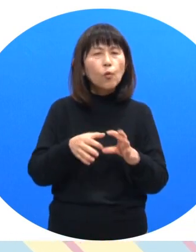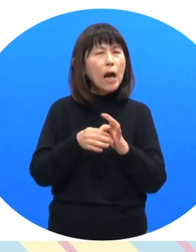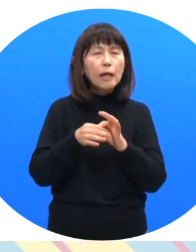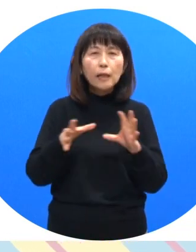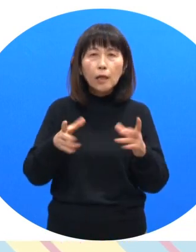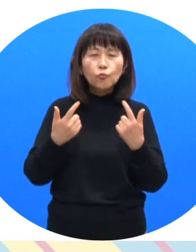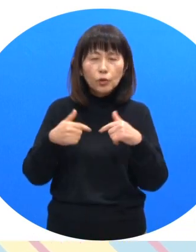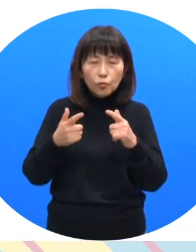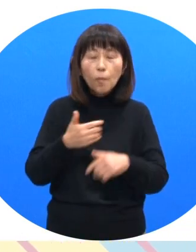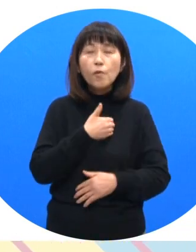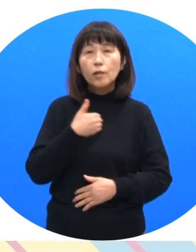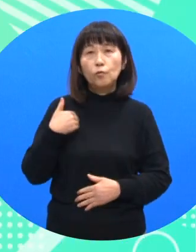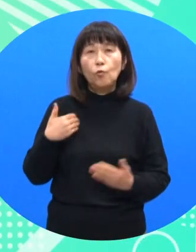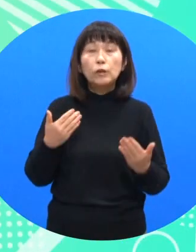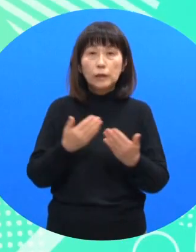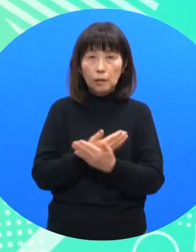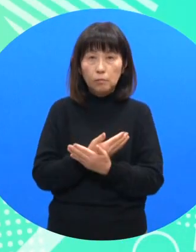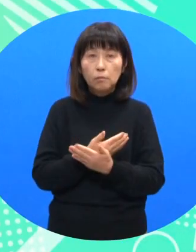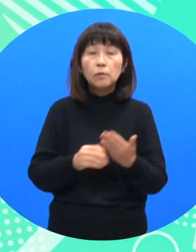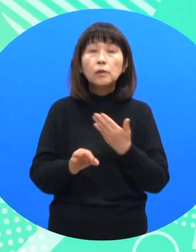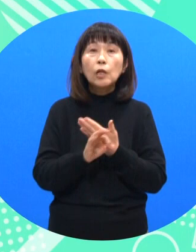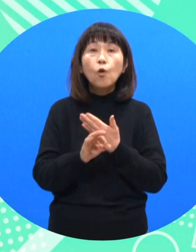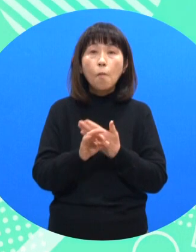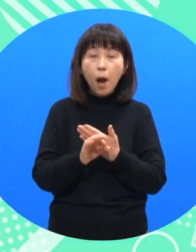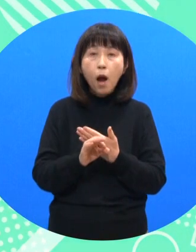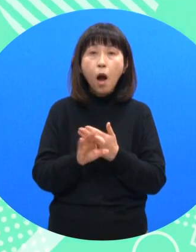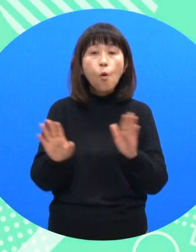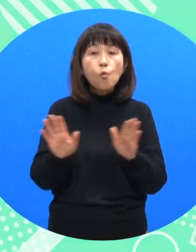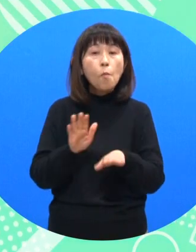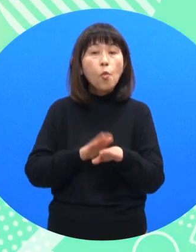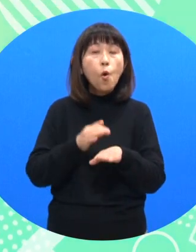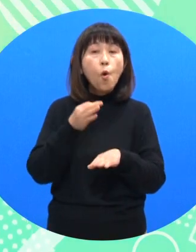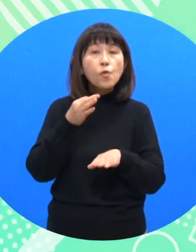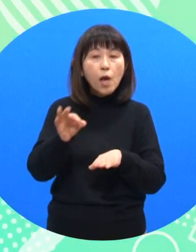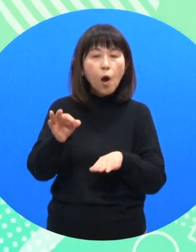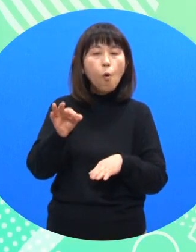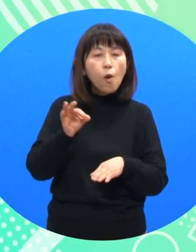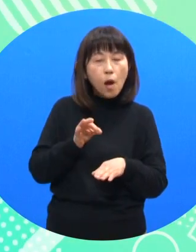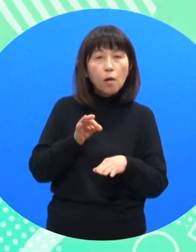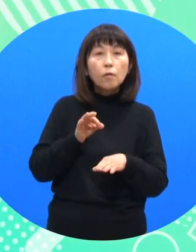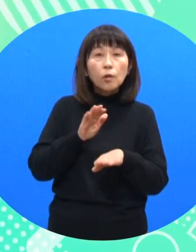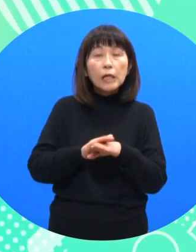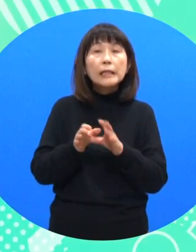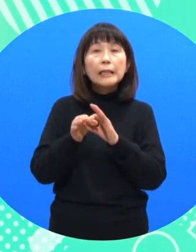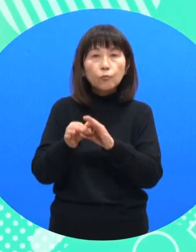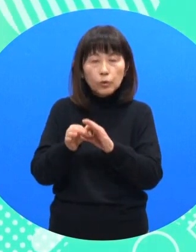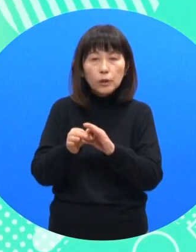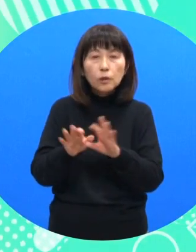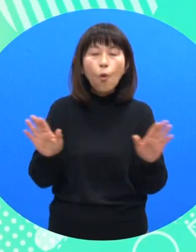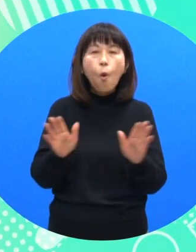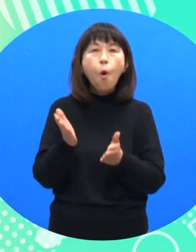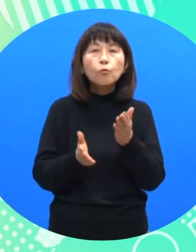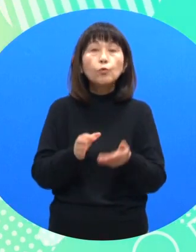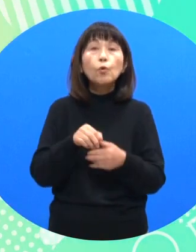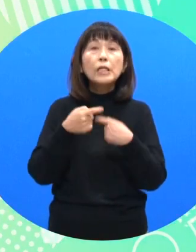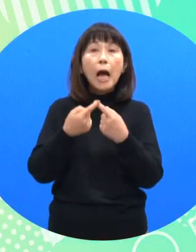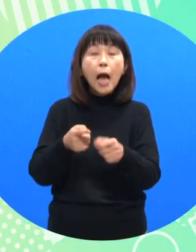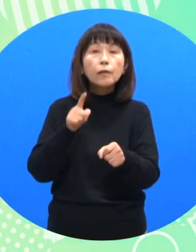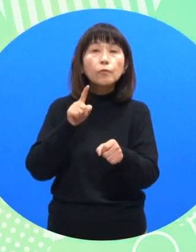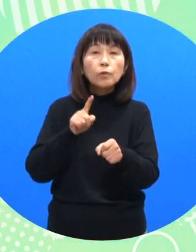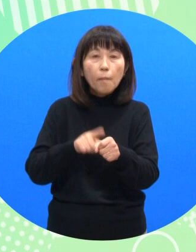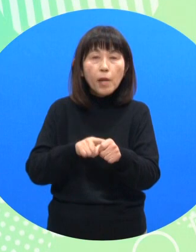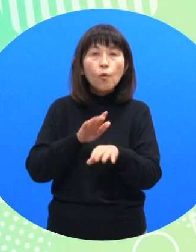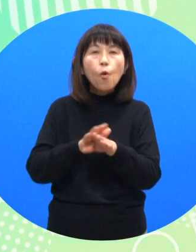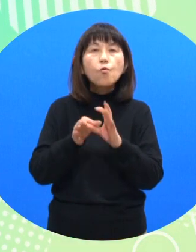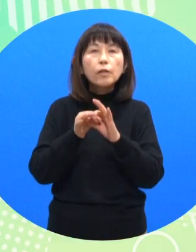もできるようになります。例えば児童手当を受け取るための手続きや保育所の利用のための手続き